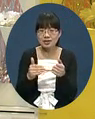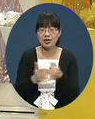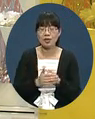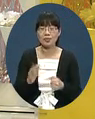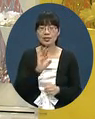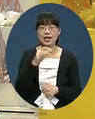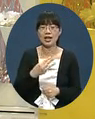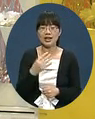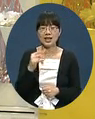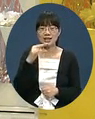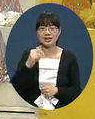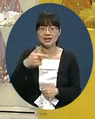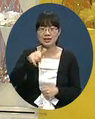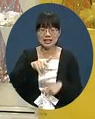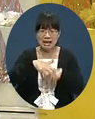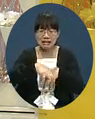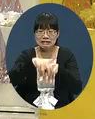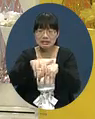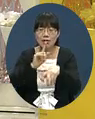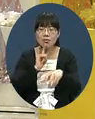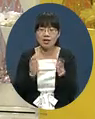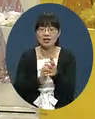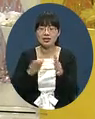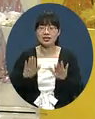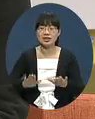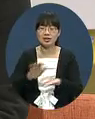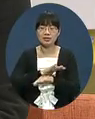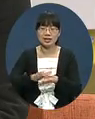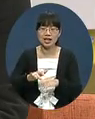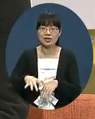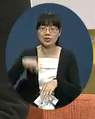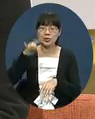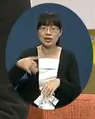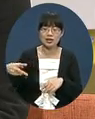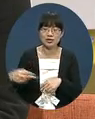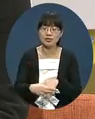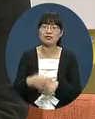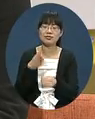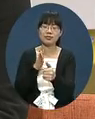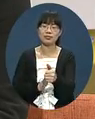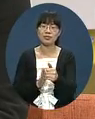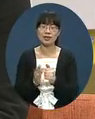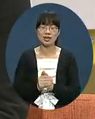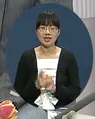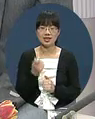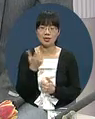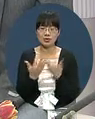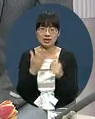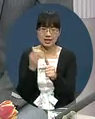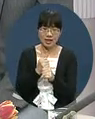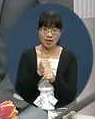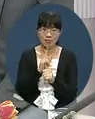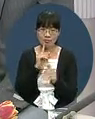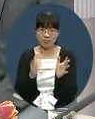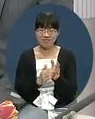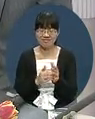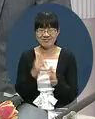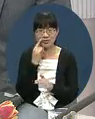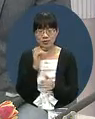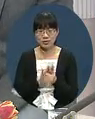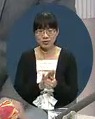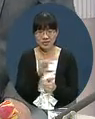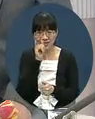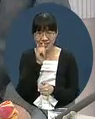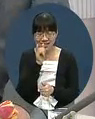아, 그 행진을 행진. 지금 이제 네. 부모님이 잘 끊어주셔야죠. 네. 네. 초기에 작은 불일 때 잡아야 된다는 말씀이셨어요. 어머니 네.